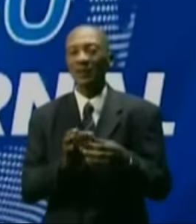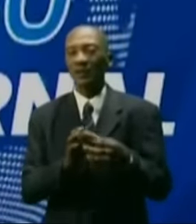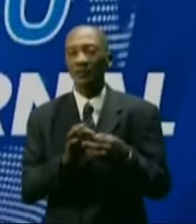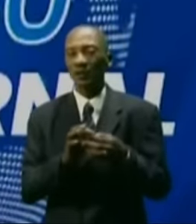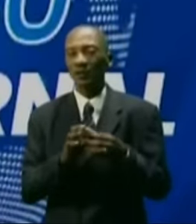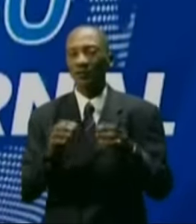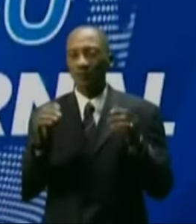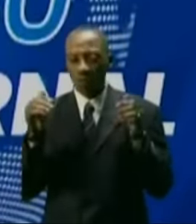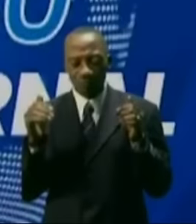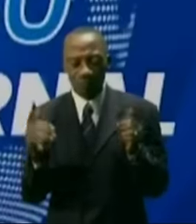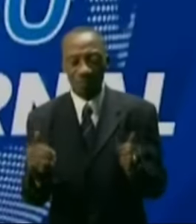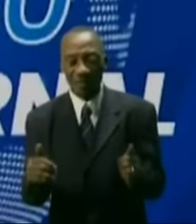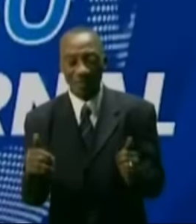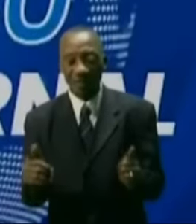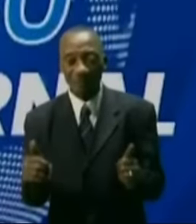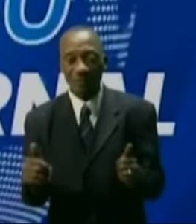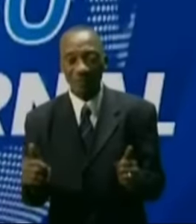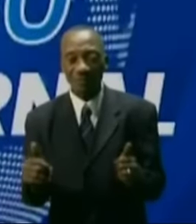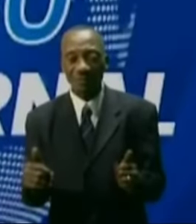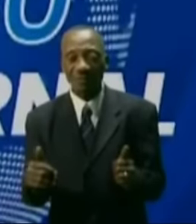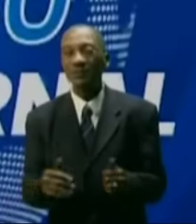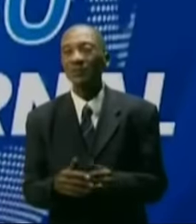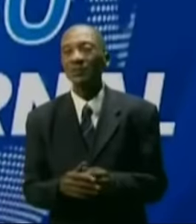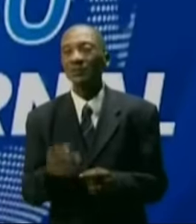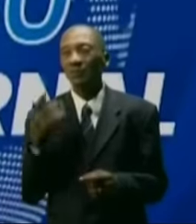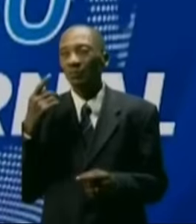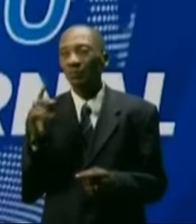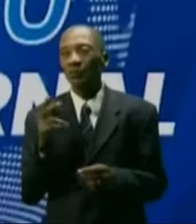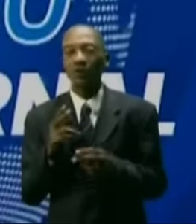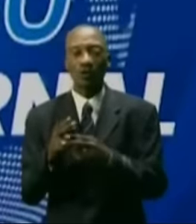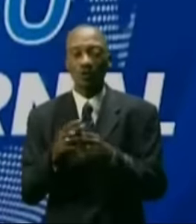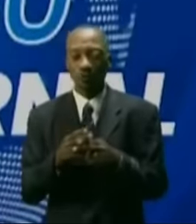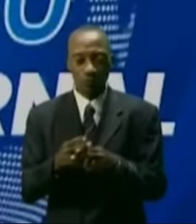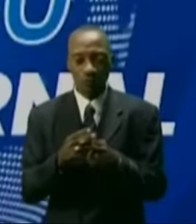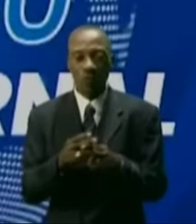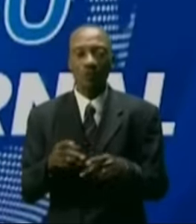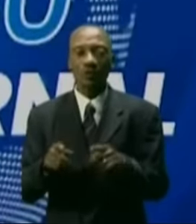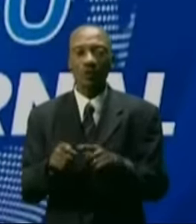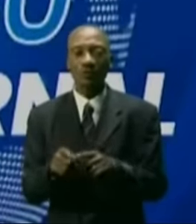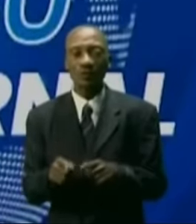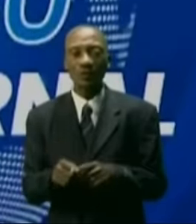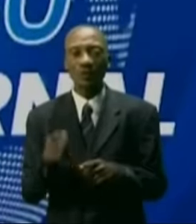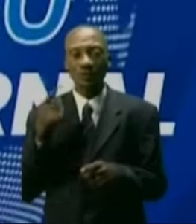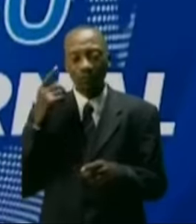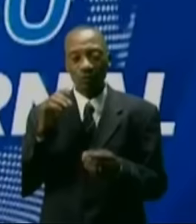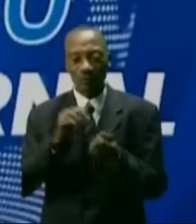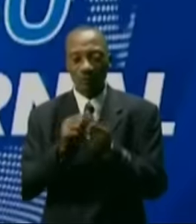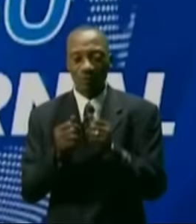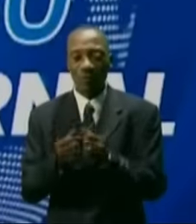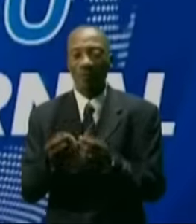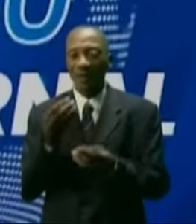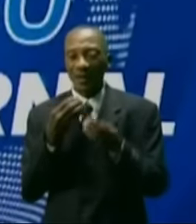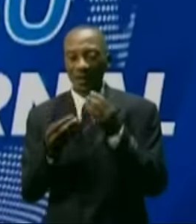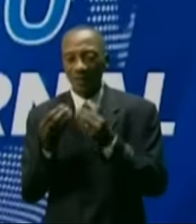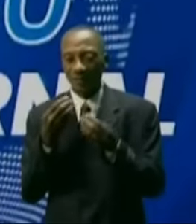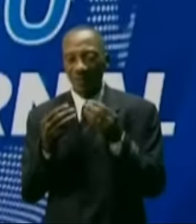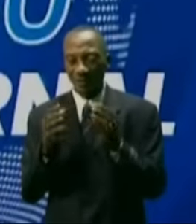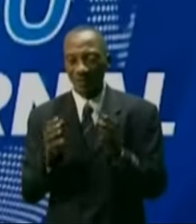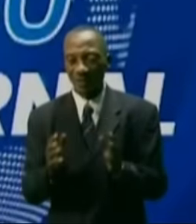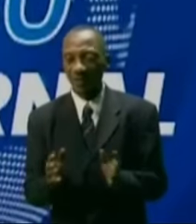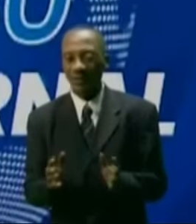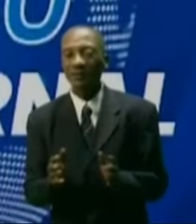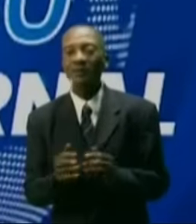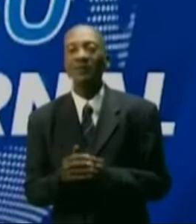deux pays, RDC et Égypte, dans les domaines de contrôle et de la manipulation de la sécurité alimentaire et des mécanismes et des